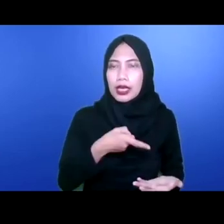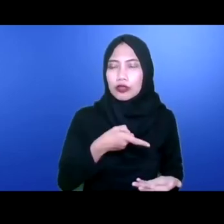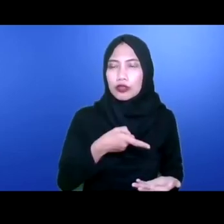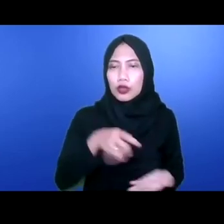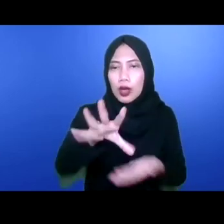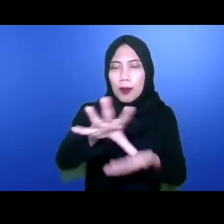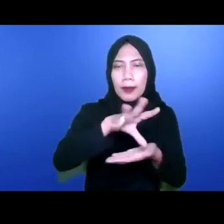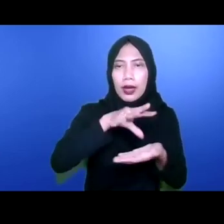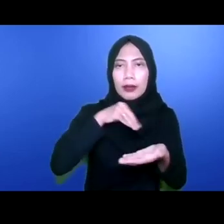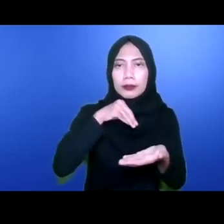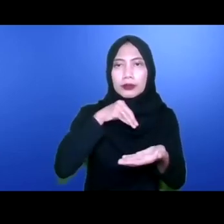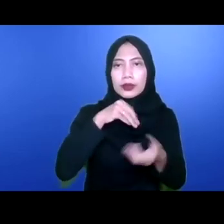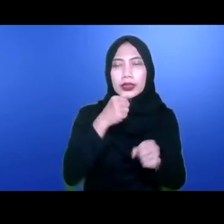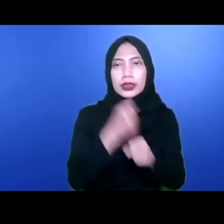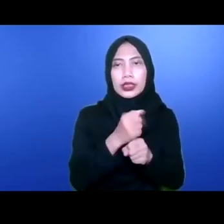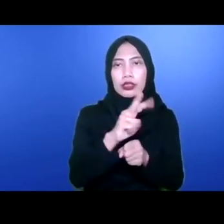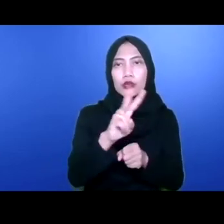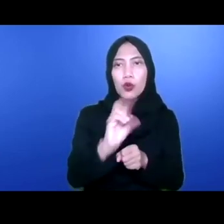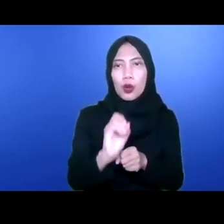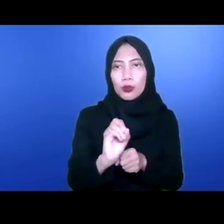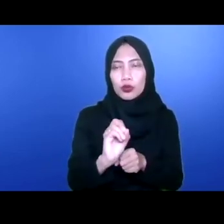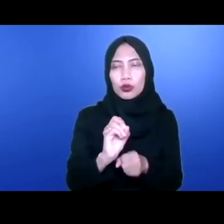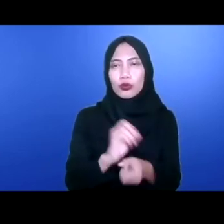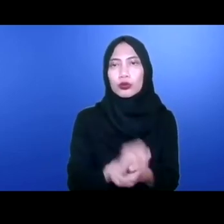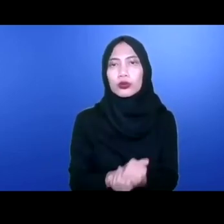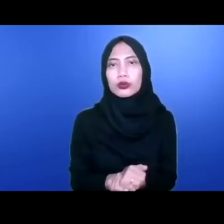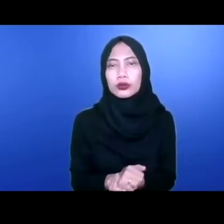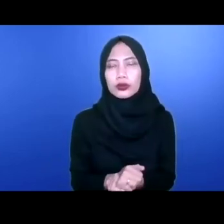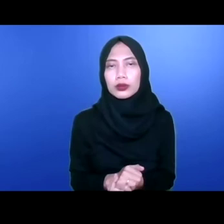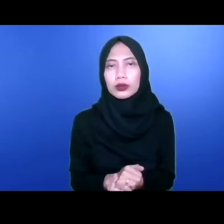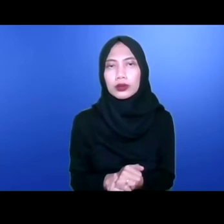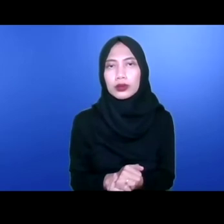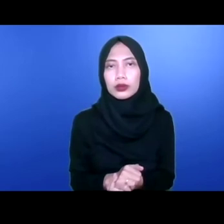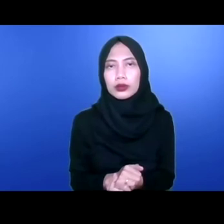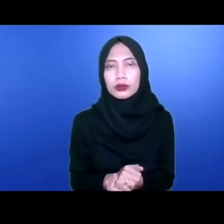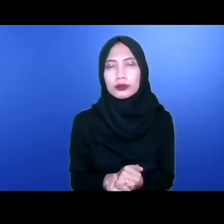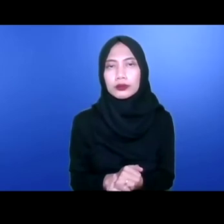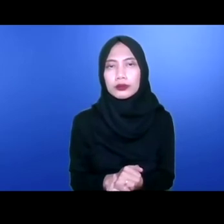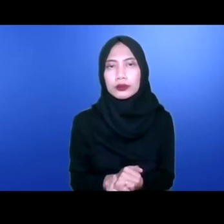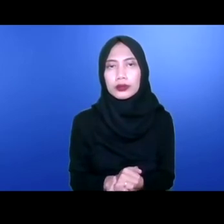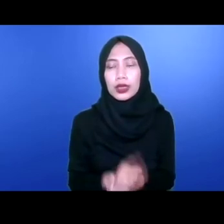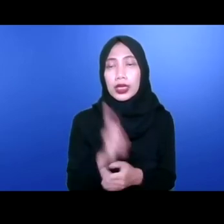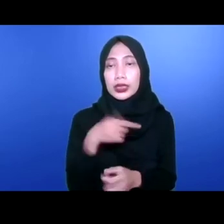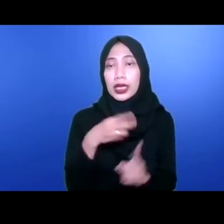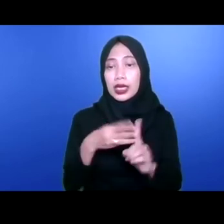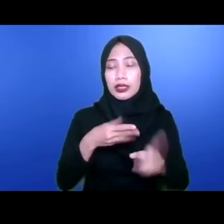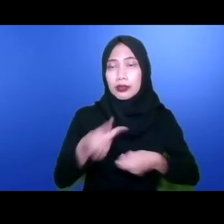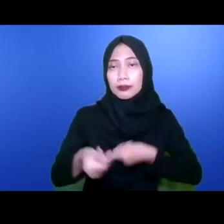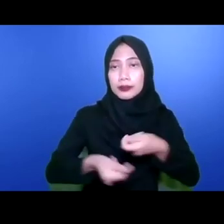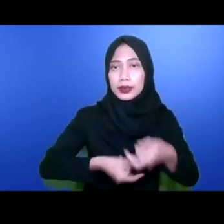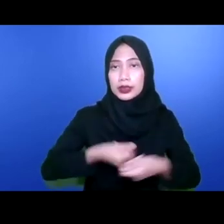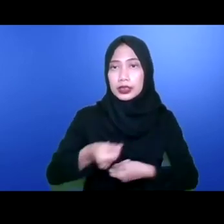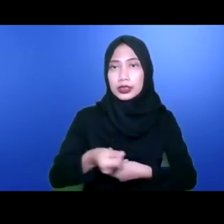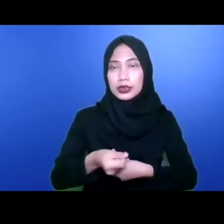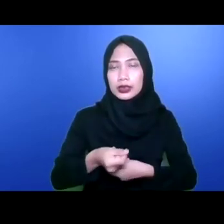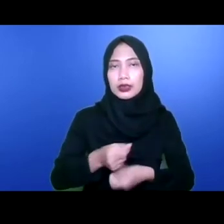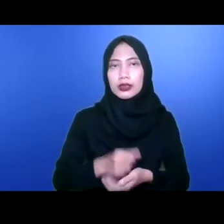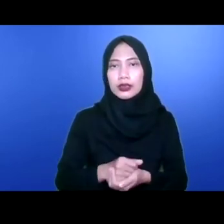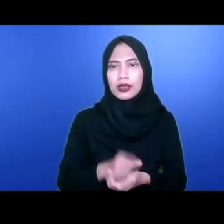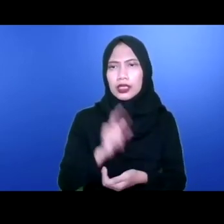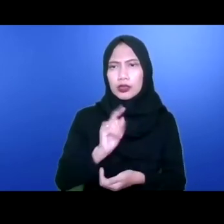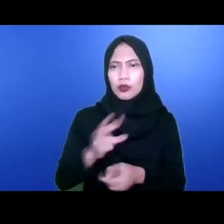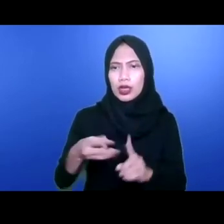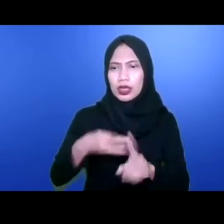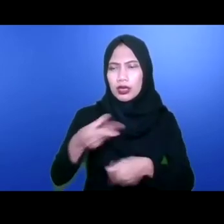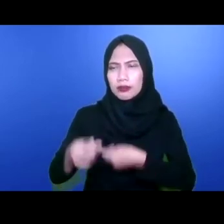G20 Principle for Innovative Financial Inclusion. Karena secara bisnis bagi penyelenggara, bagi bank, non-bank, ini bukan bisnis yang